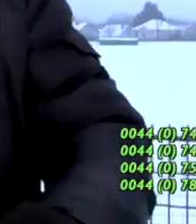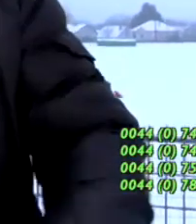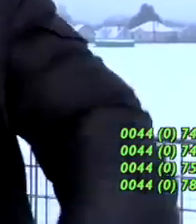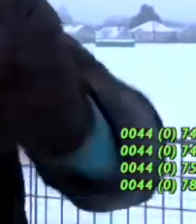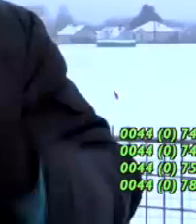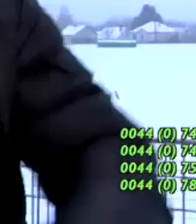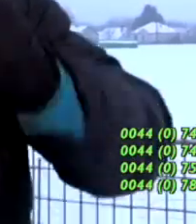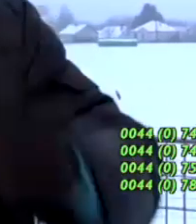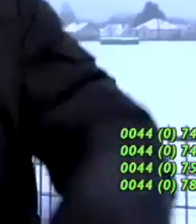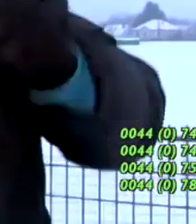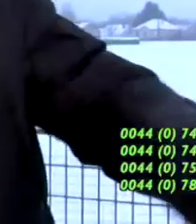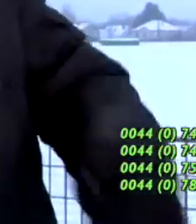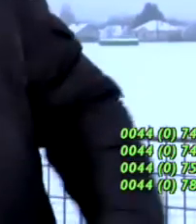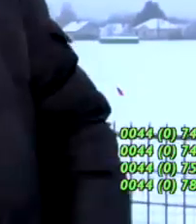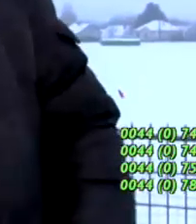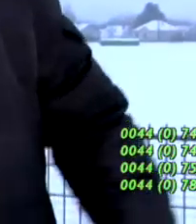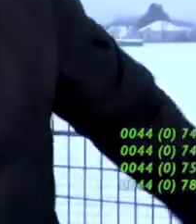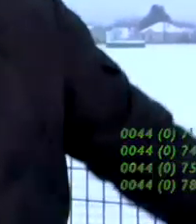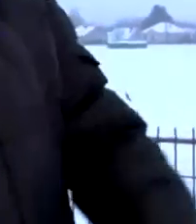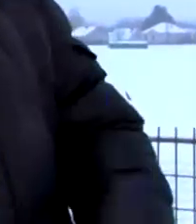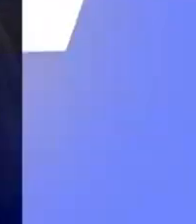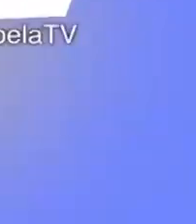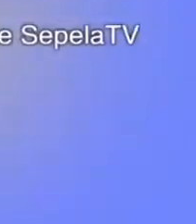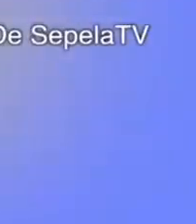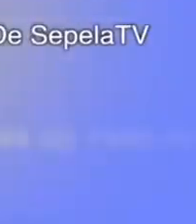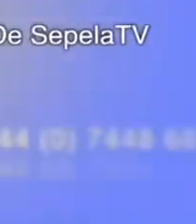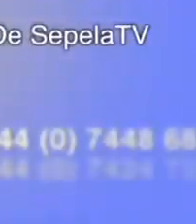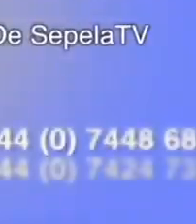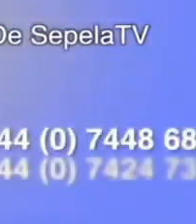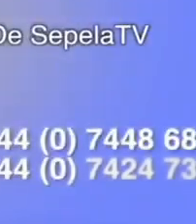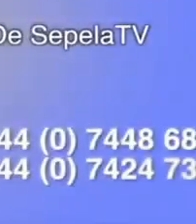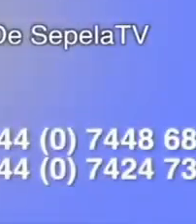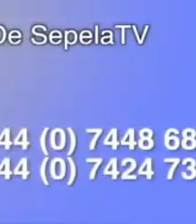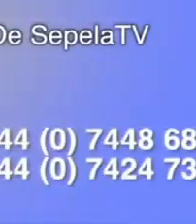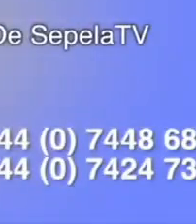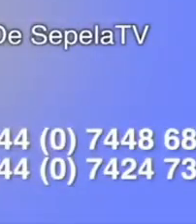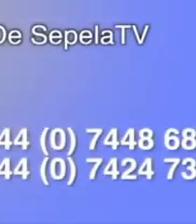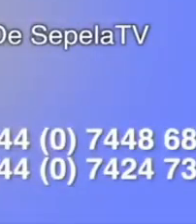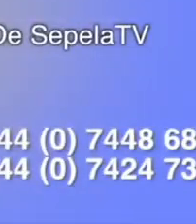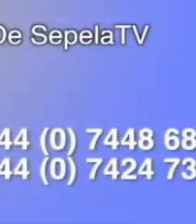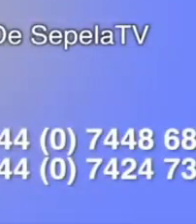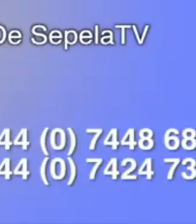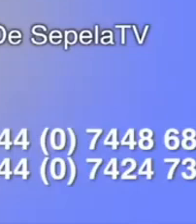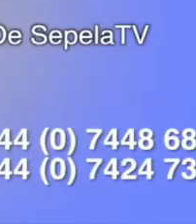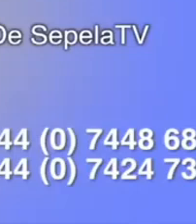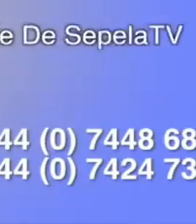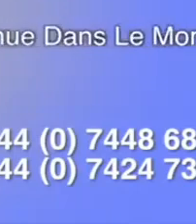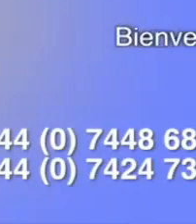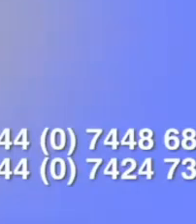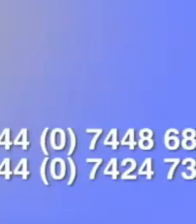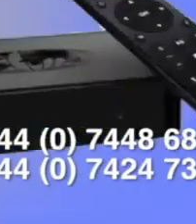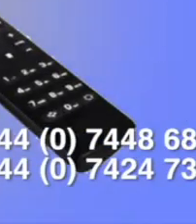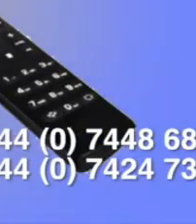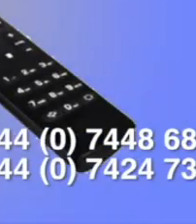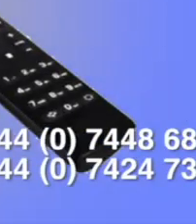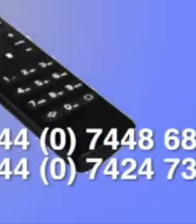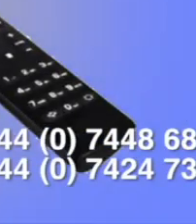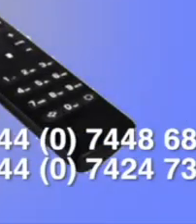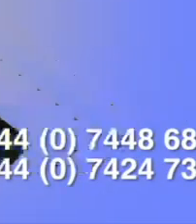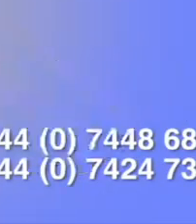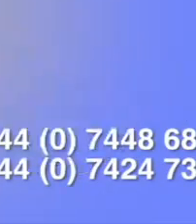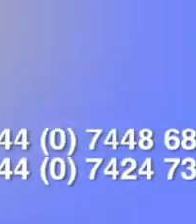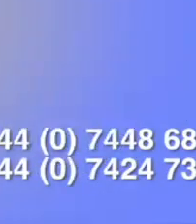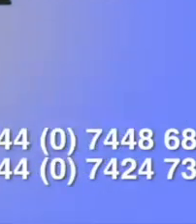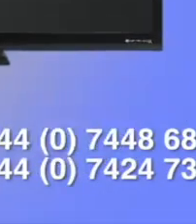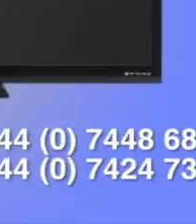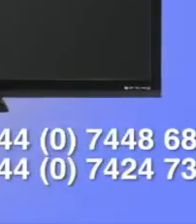4K. Machine Madaka, Sepela TV. Bienvenue dans le monde de Sepela TV. Sepela TV est le